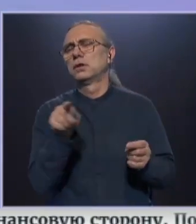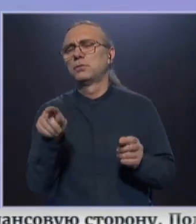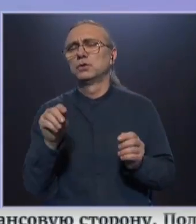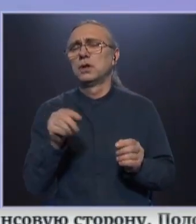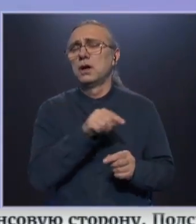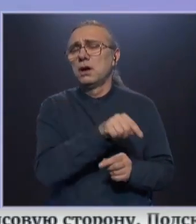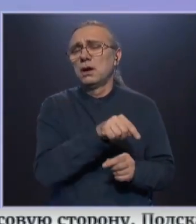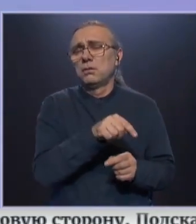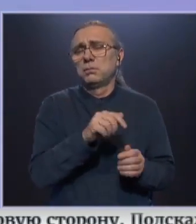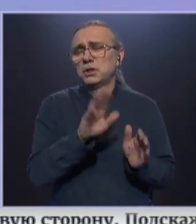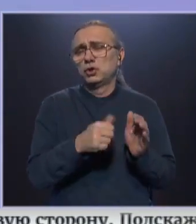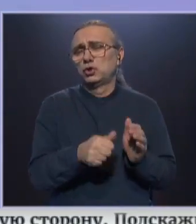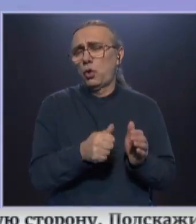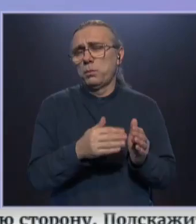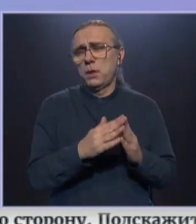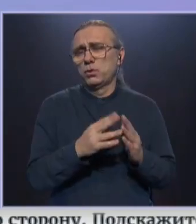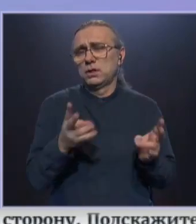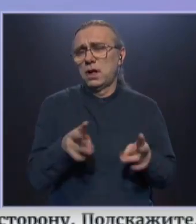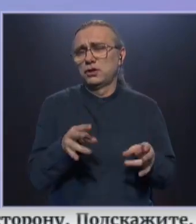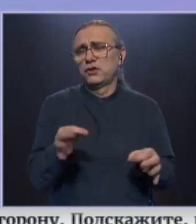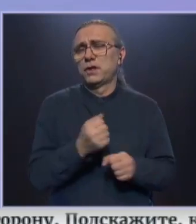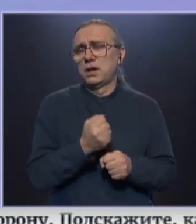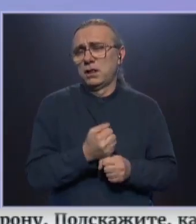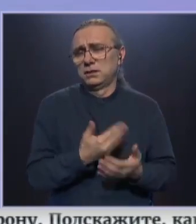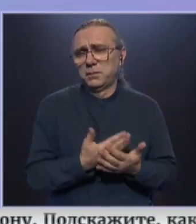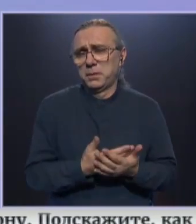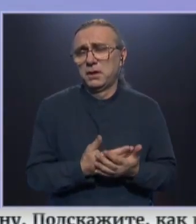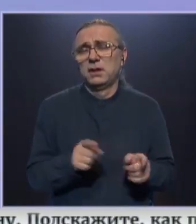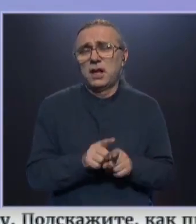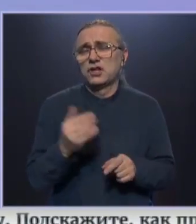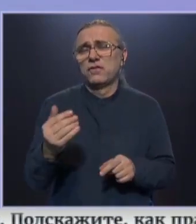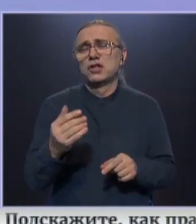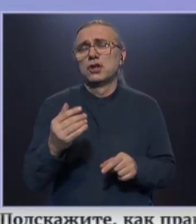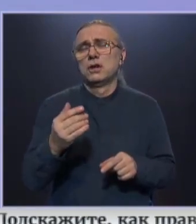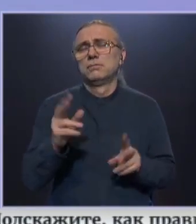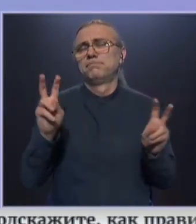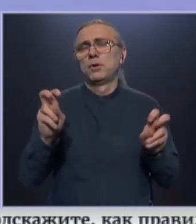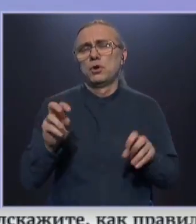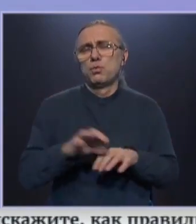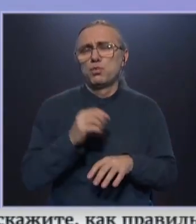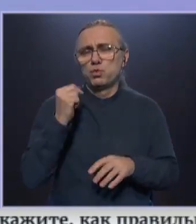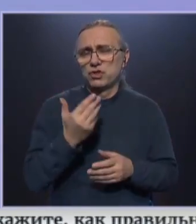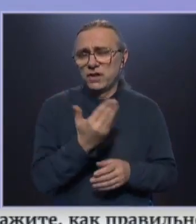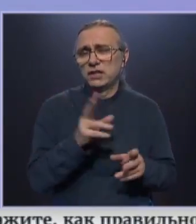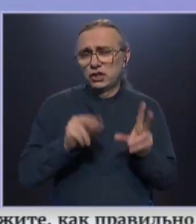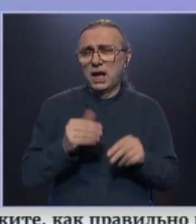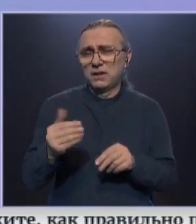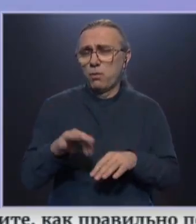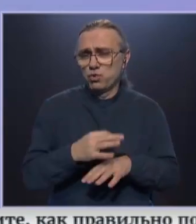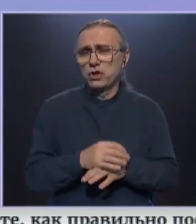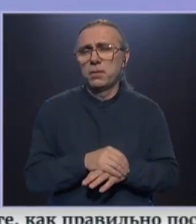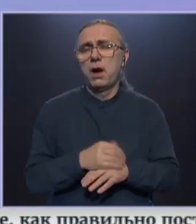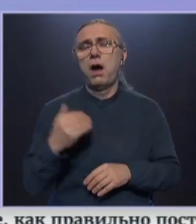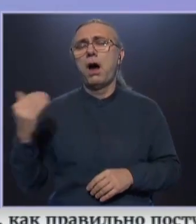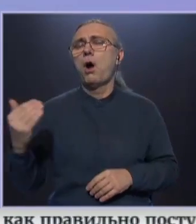не надо ничего делать. Вот точно так же и у вашего мужа. Вы его считаете мужем, а он вас